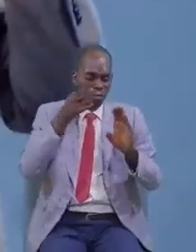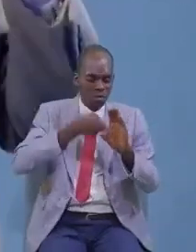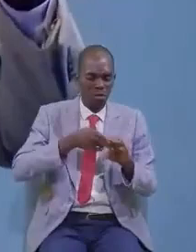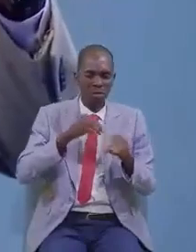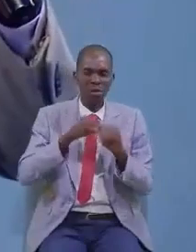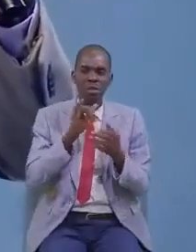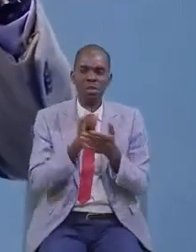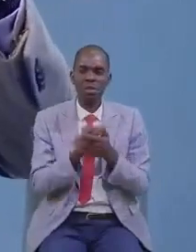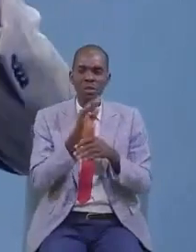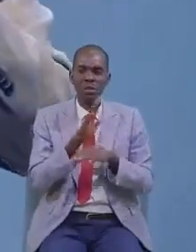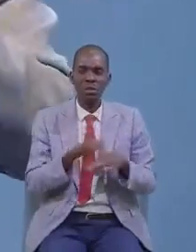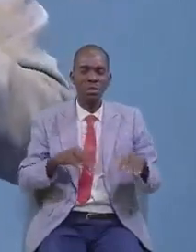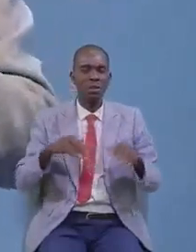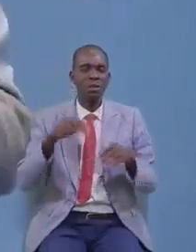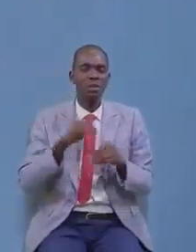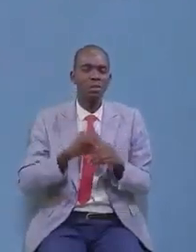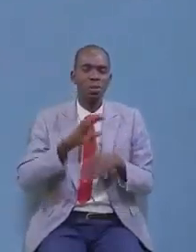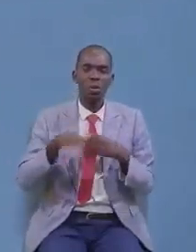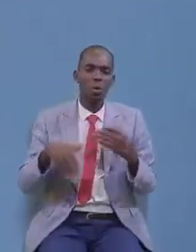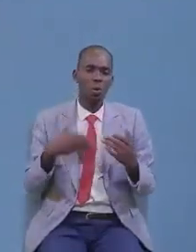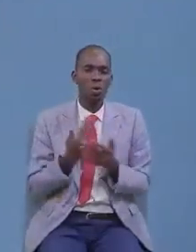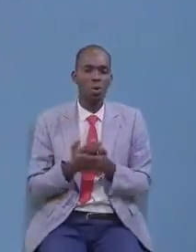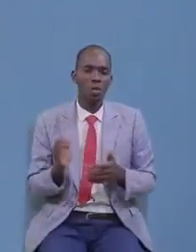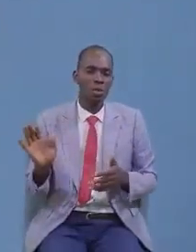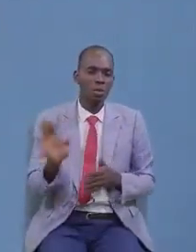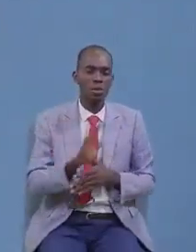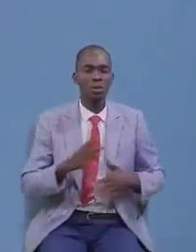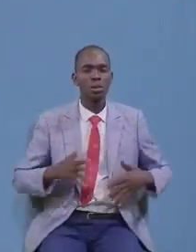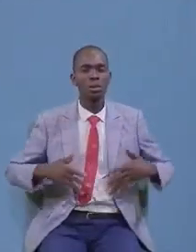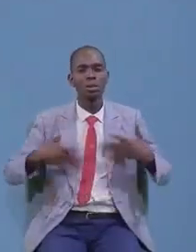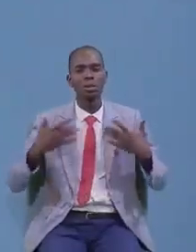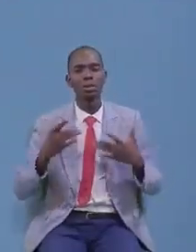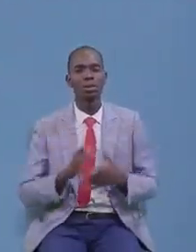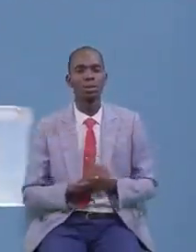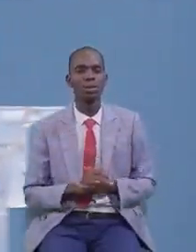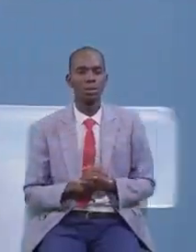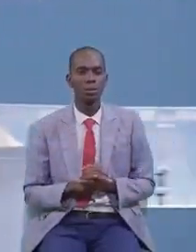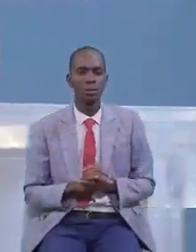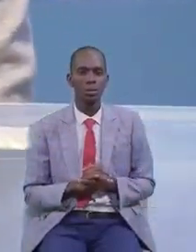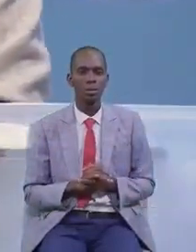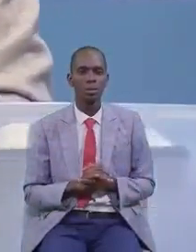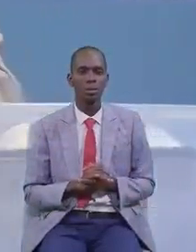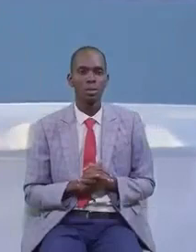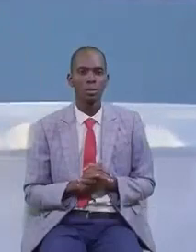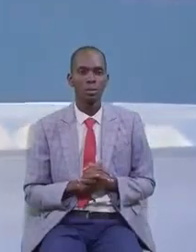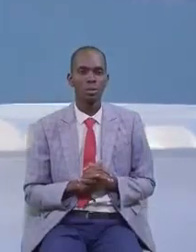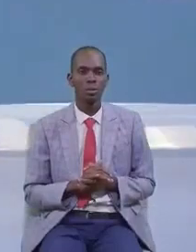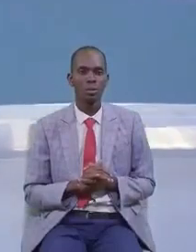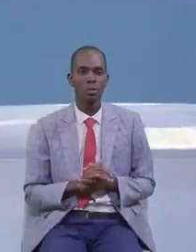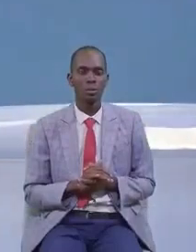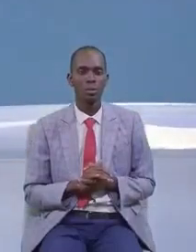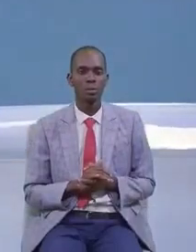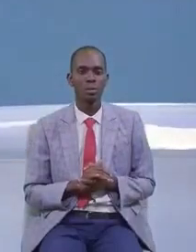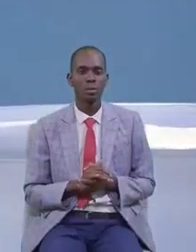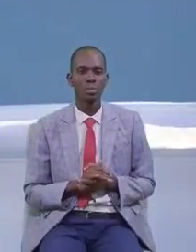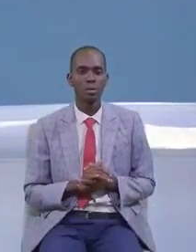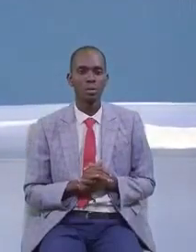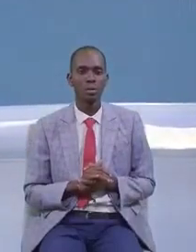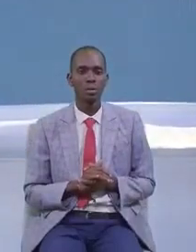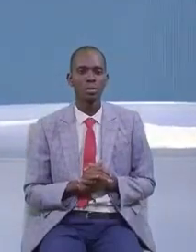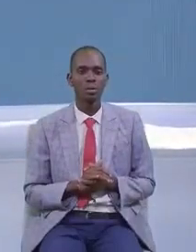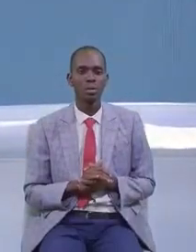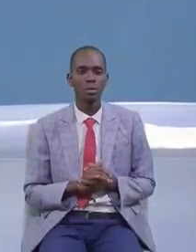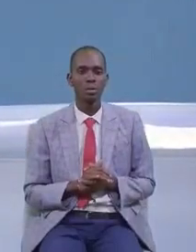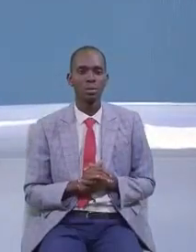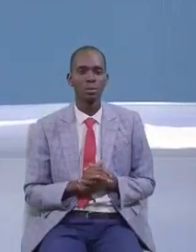call all of his life. అపొస్తలుడైన పౌలు తన జీవితంలో ఆ పిలుపును గుర్తించాడు, పిలుపుకు ఔన్నత్యాన్ని ఇచ్చాడు, పిలుపులో తన్ను తాను జోక్యం